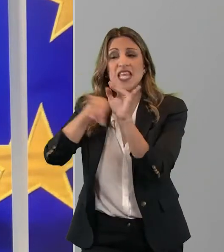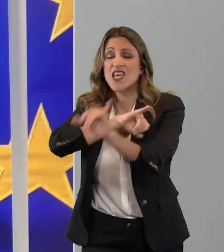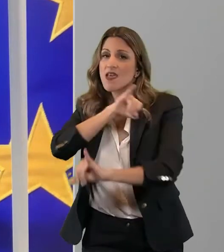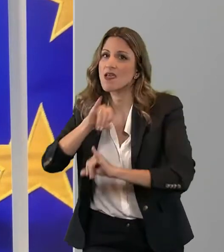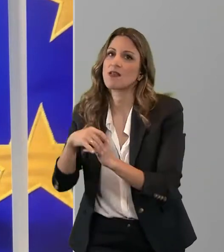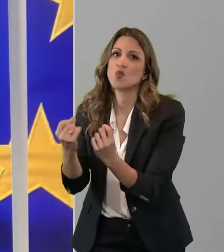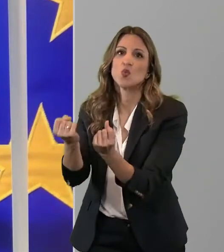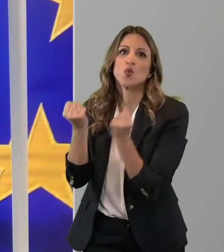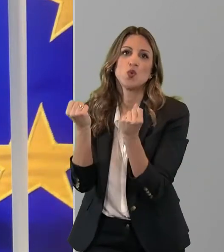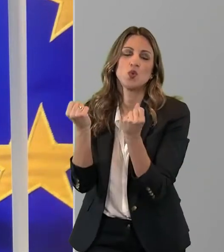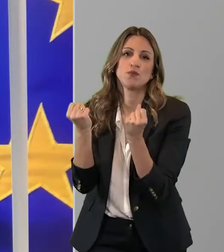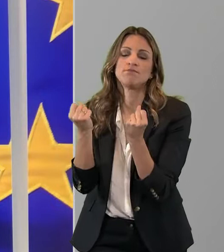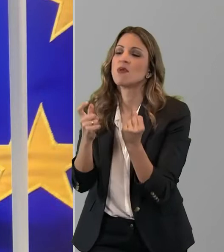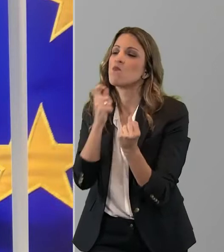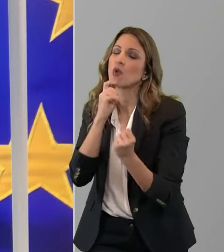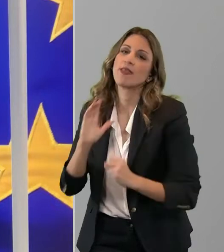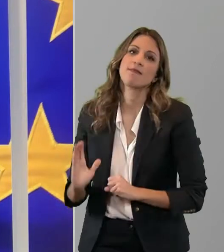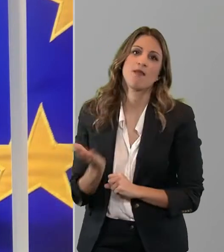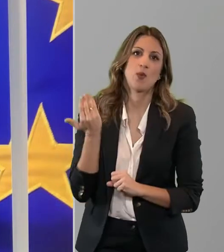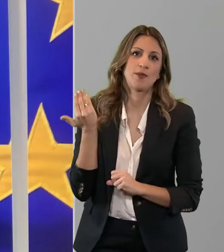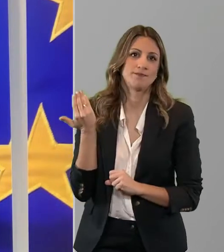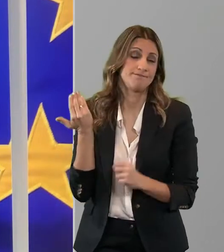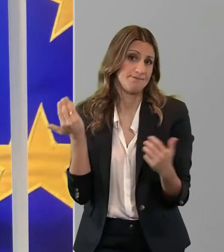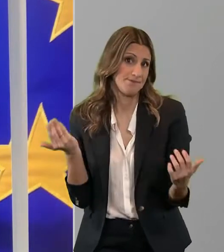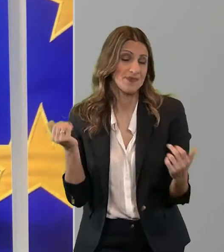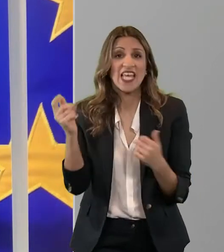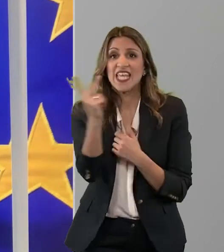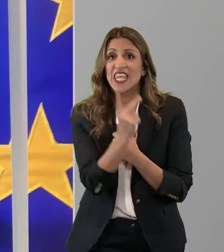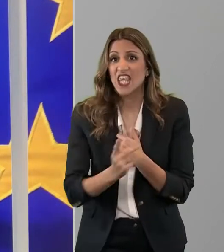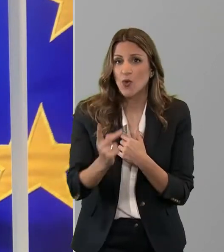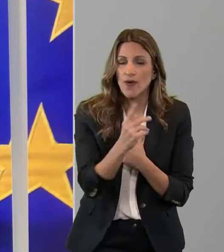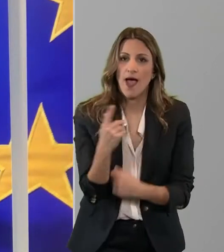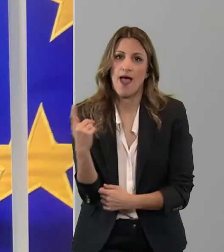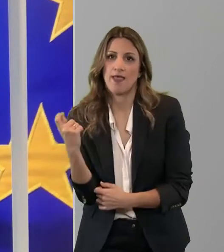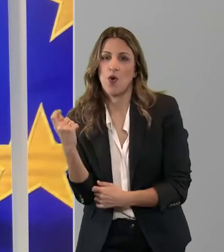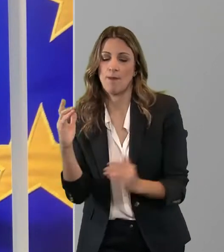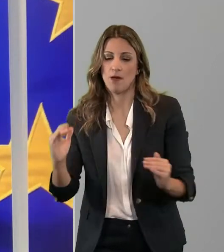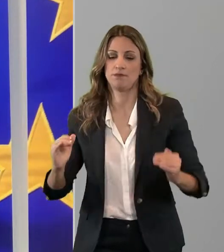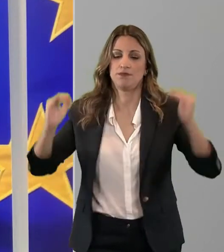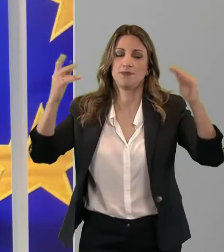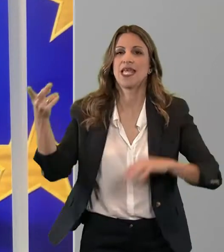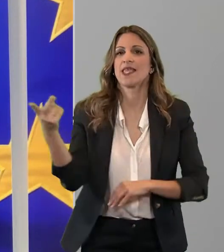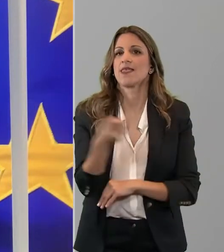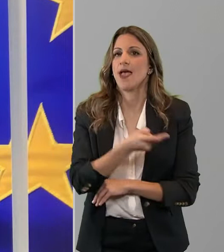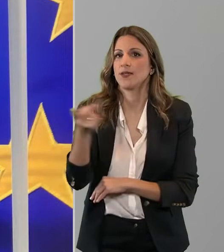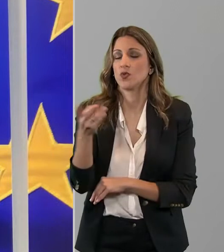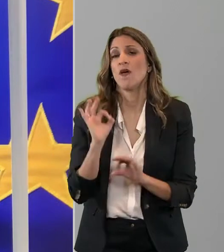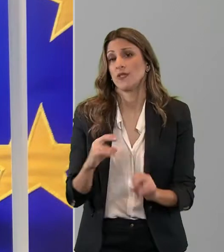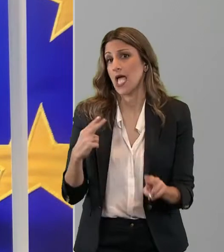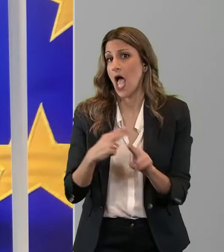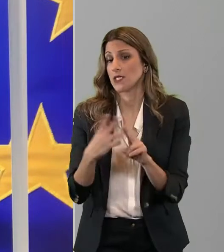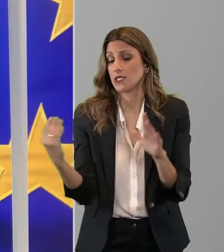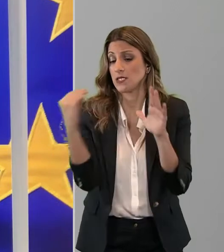οικοσύστημα πολιτικής που ψηφιοποιεί την κοινωνία και την οικονομία σύμφωνα όμως με τις αξίες που αντιπροσωπεύουμε